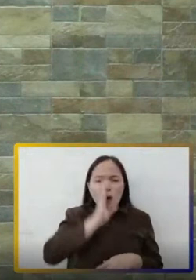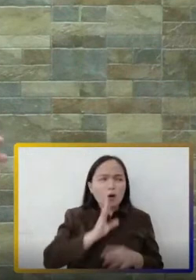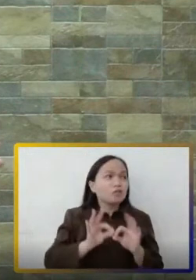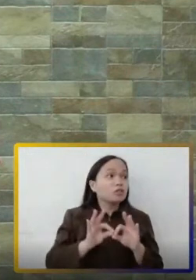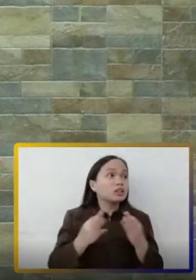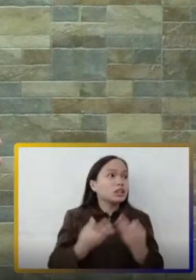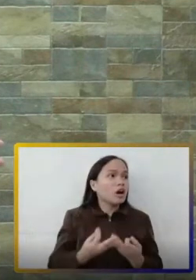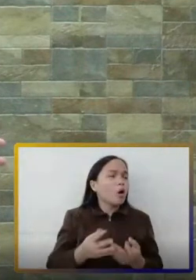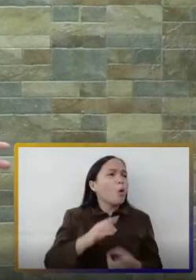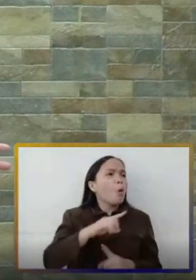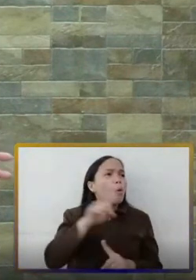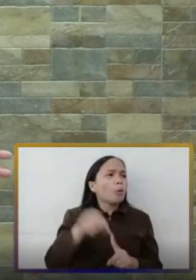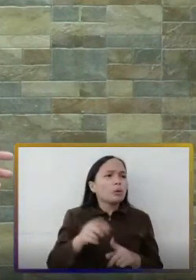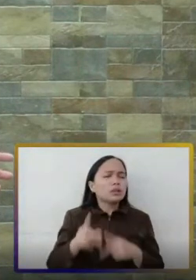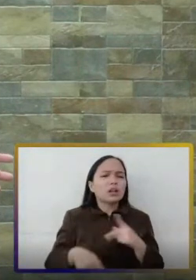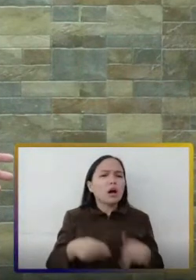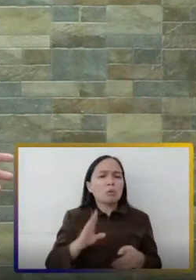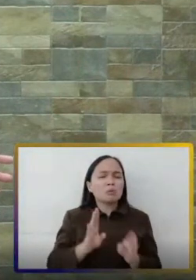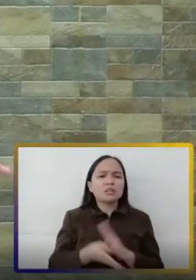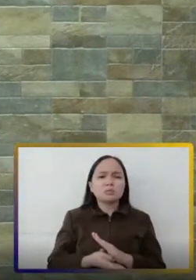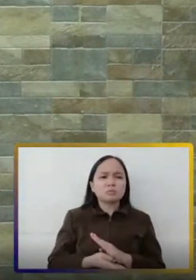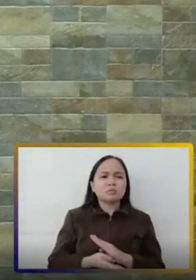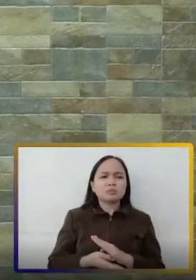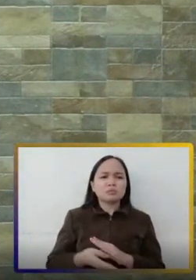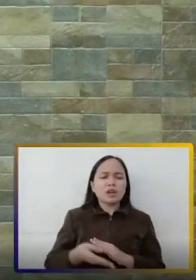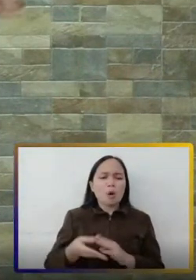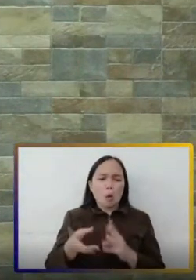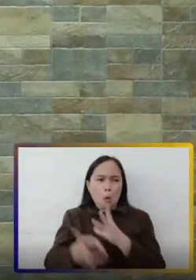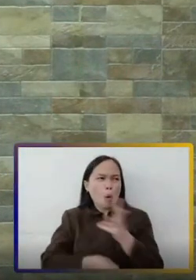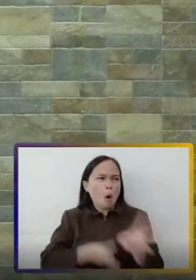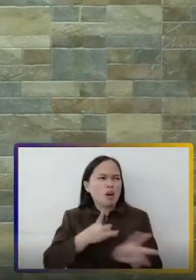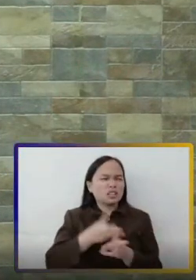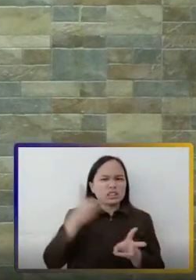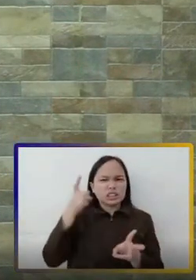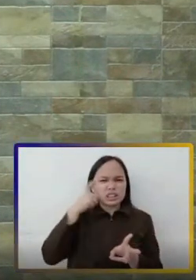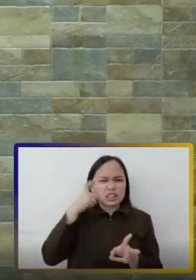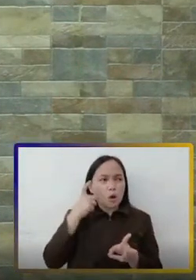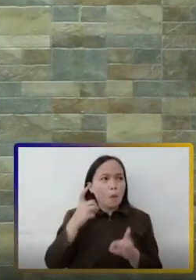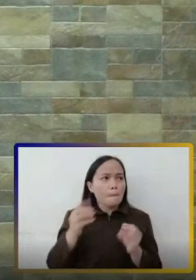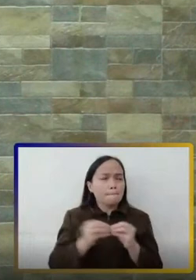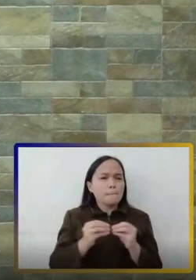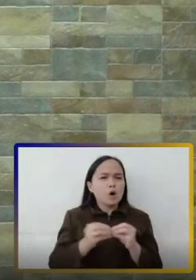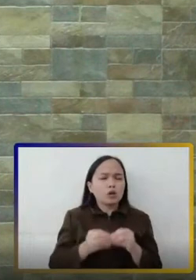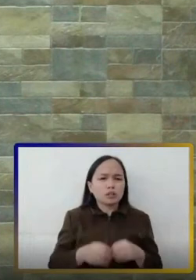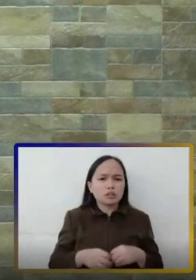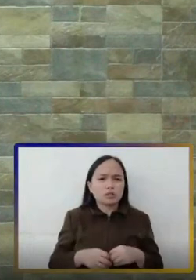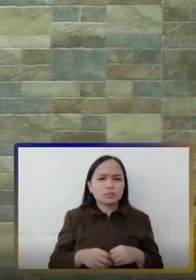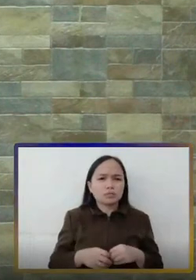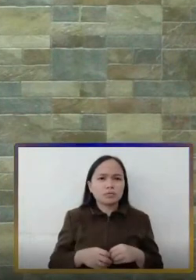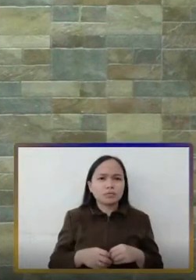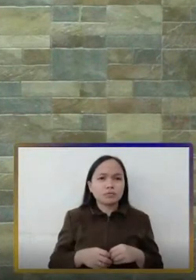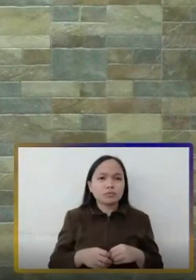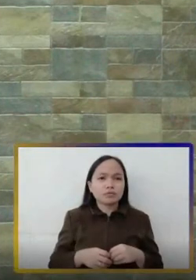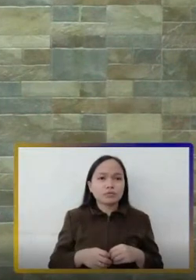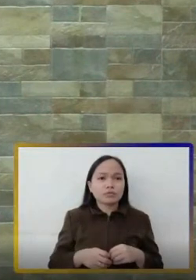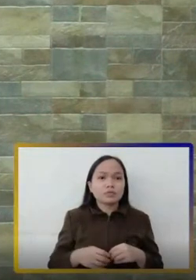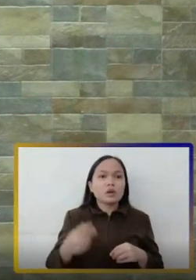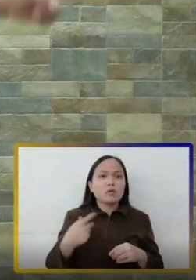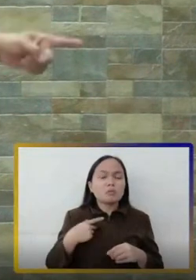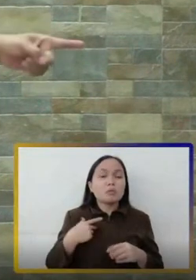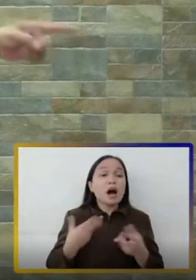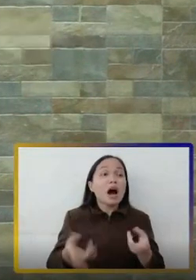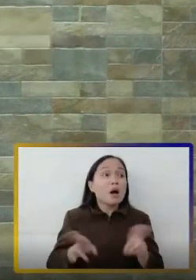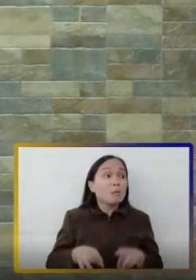naging immoral ang mga tao? Maraming karamihan tao. Mas grabe ang immorality, ang rate ng immorality ngayon